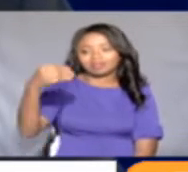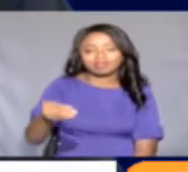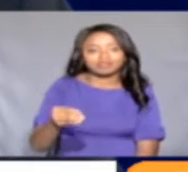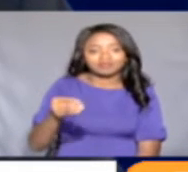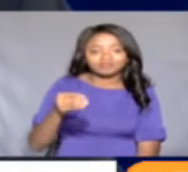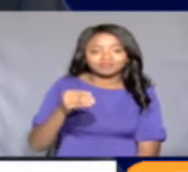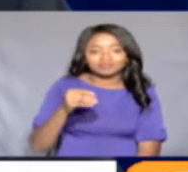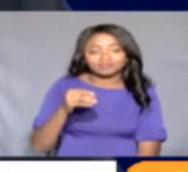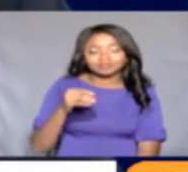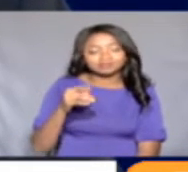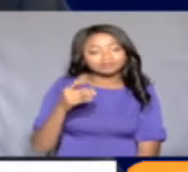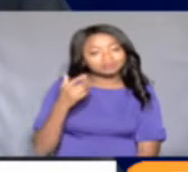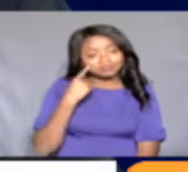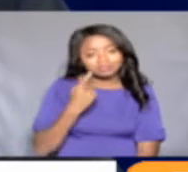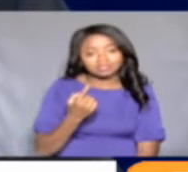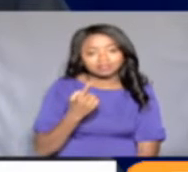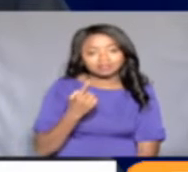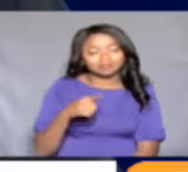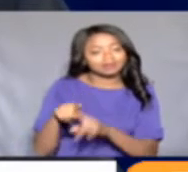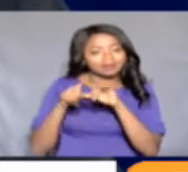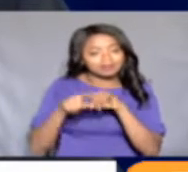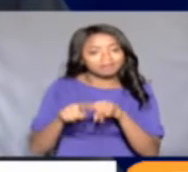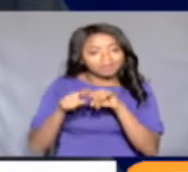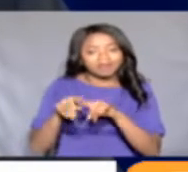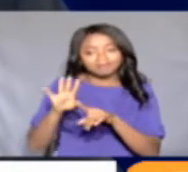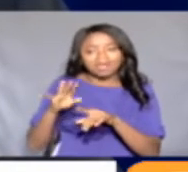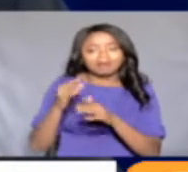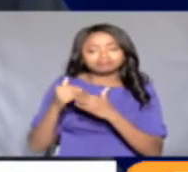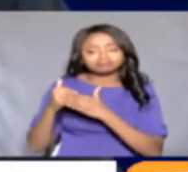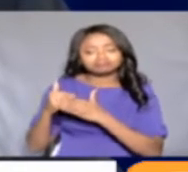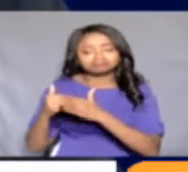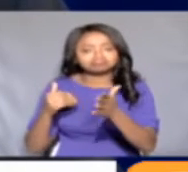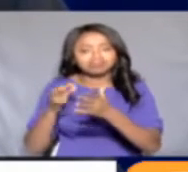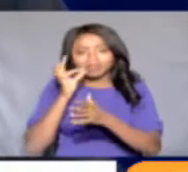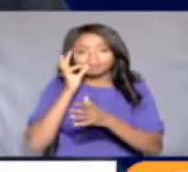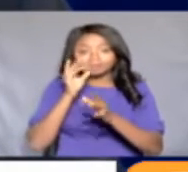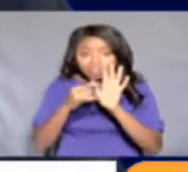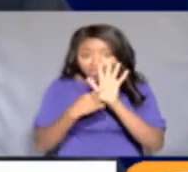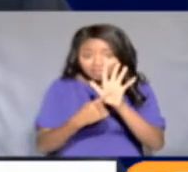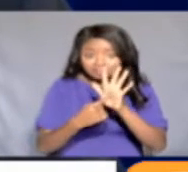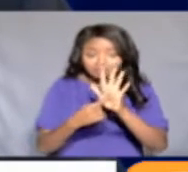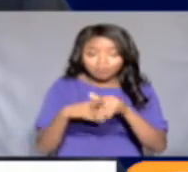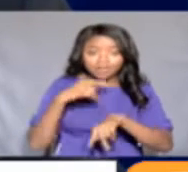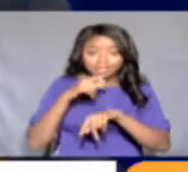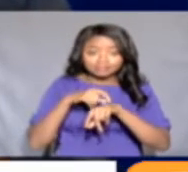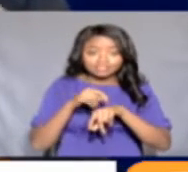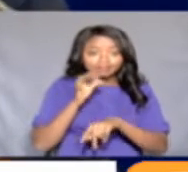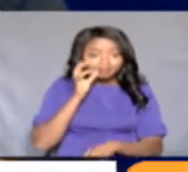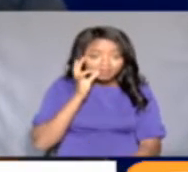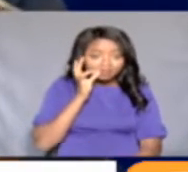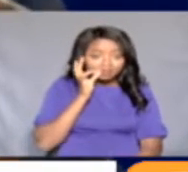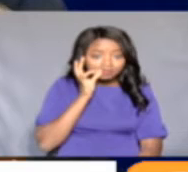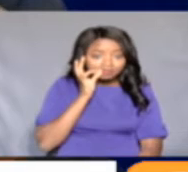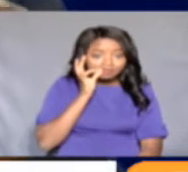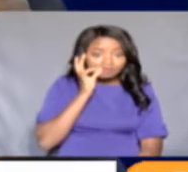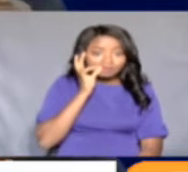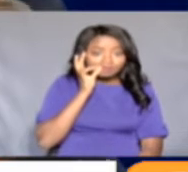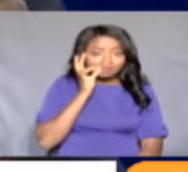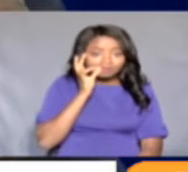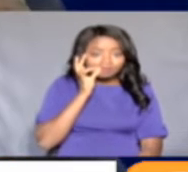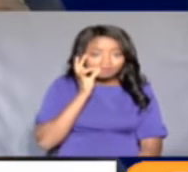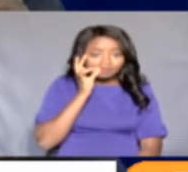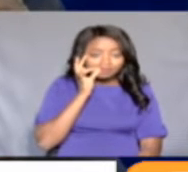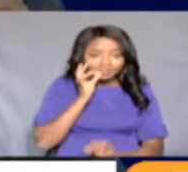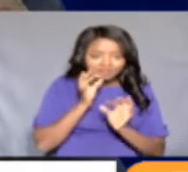So inategemea jinsi ameitumia. Cannabis sativa ukiwakisha na moto, hiyo nguvu iko nayo